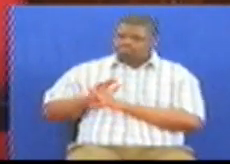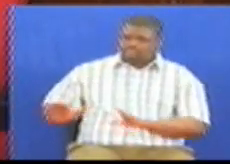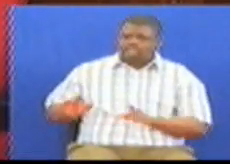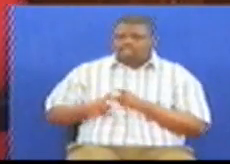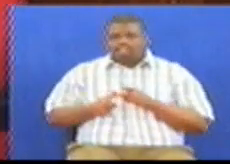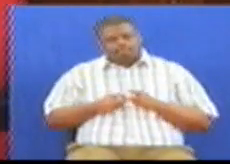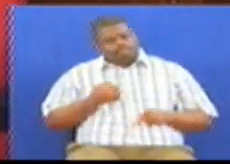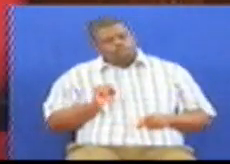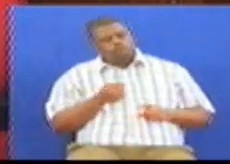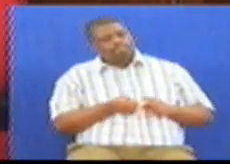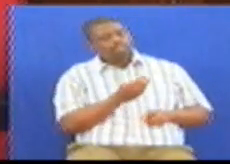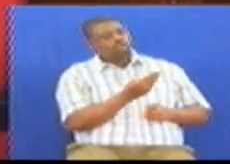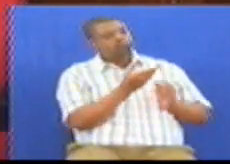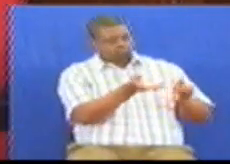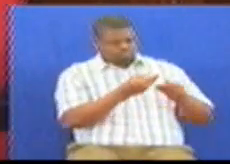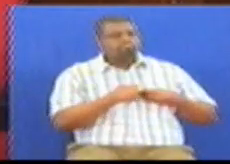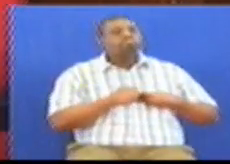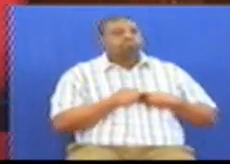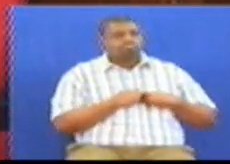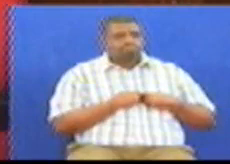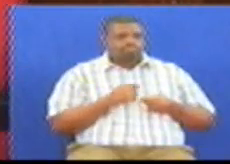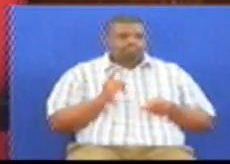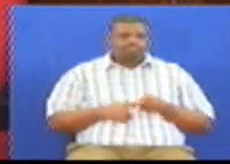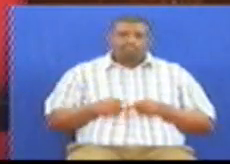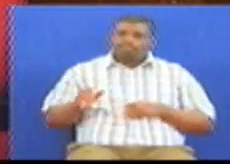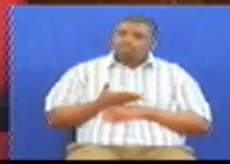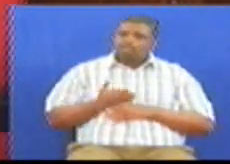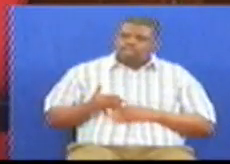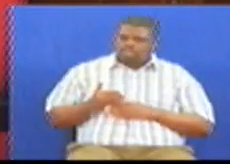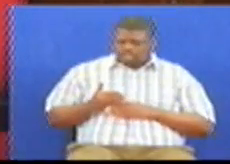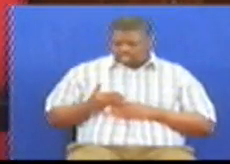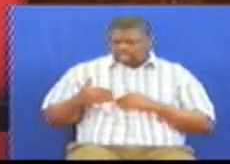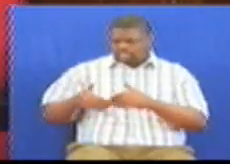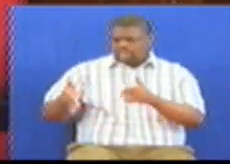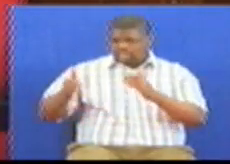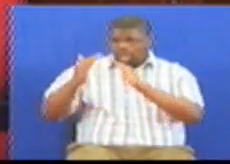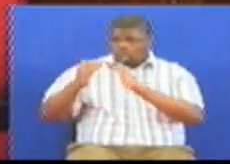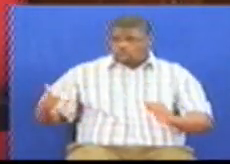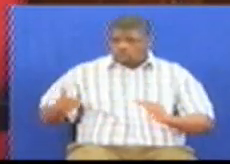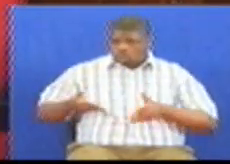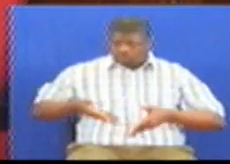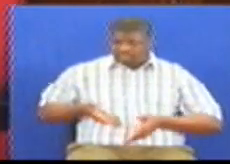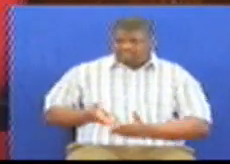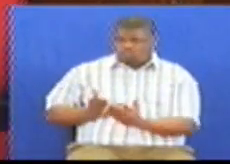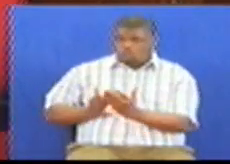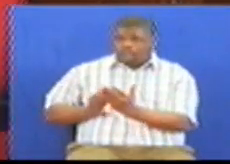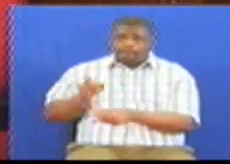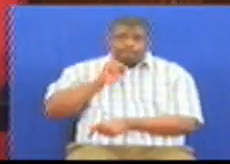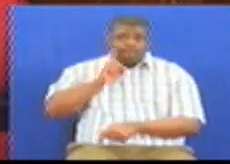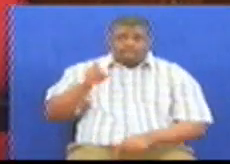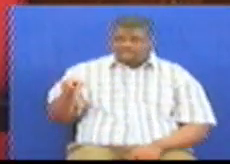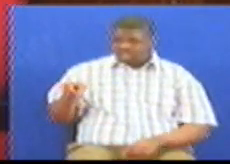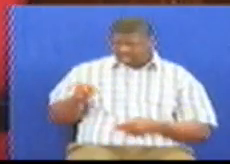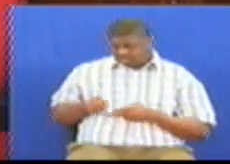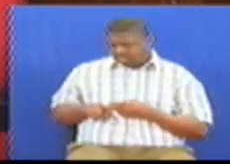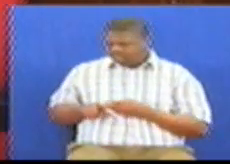tumeletewa. Tumekarabati jengo la kina mama la kujifungulia. Lakini pia tumemalizia jengo la x-ray